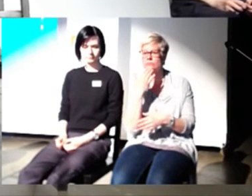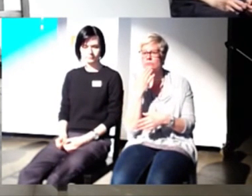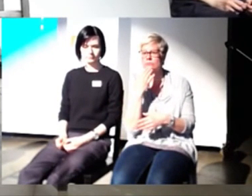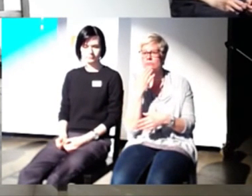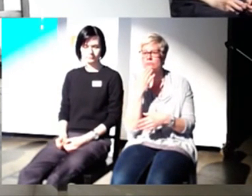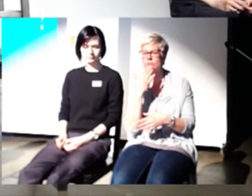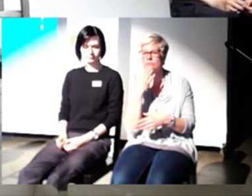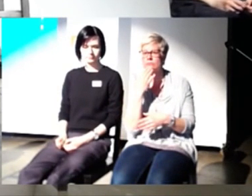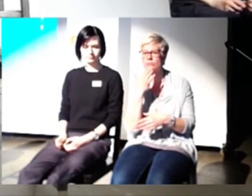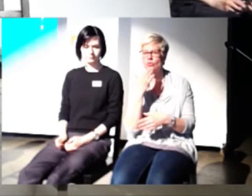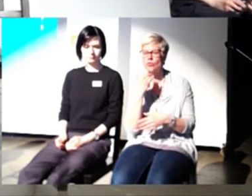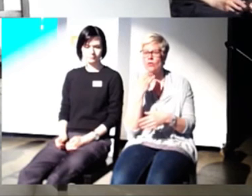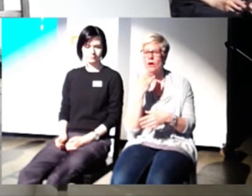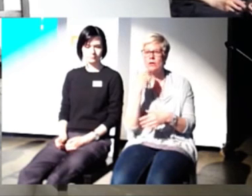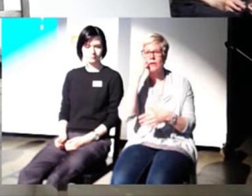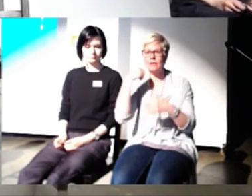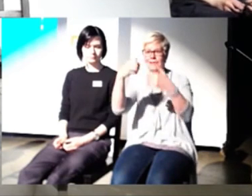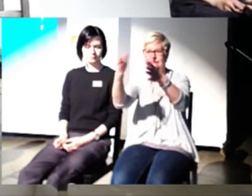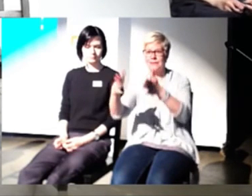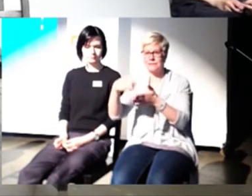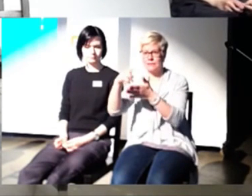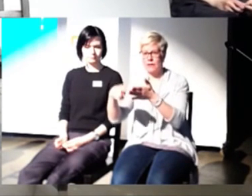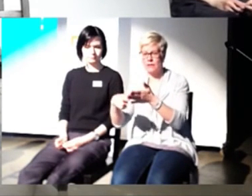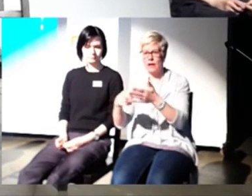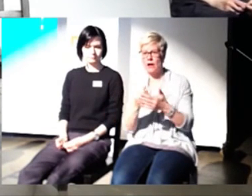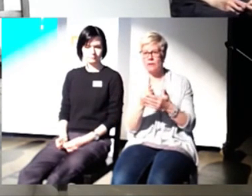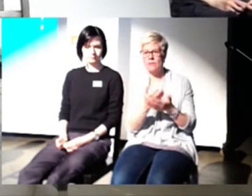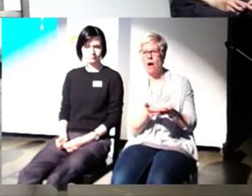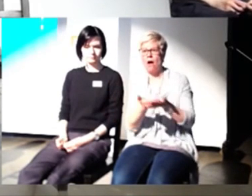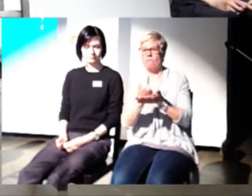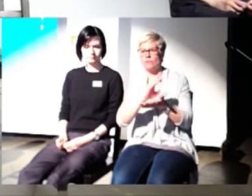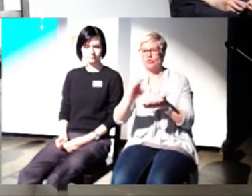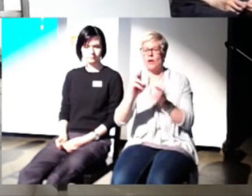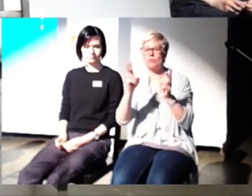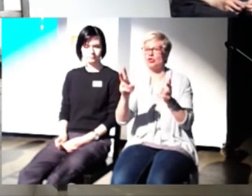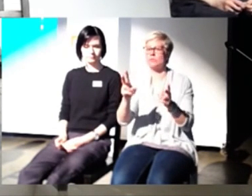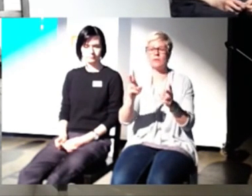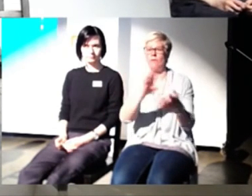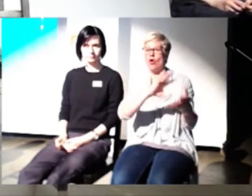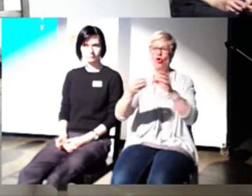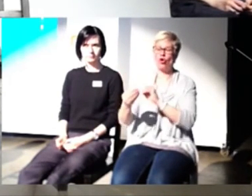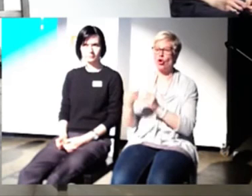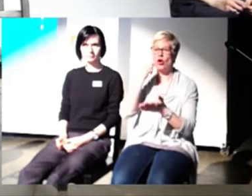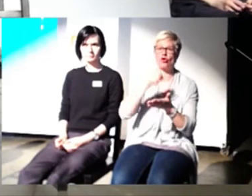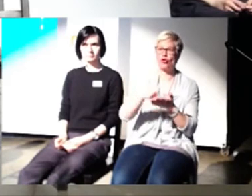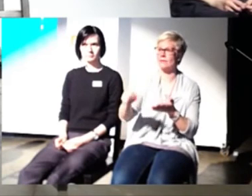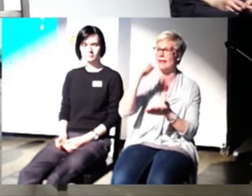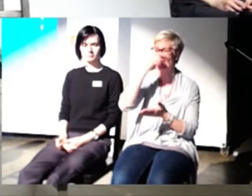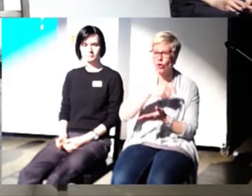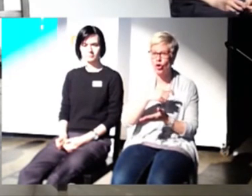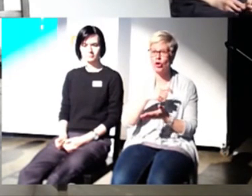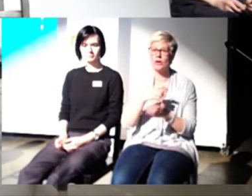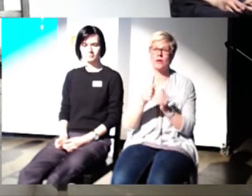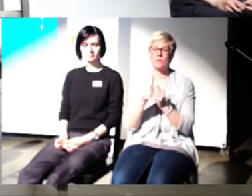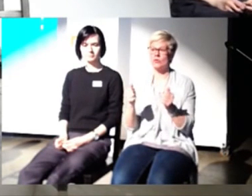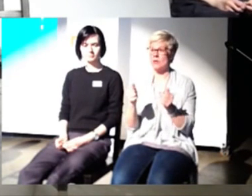resissä olevia taiteilijoita myös, mutta kyllä se sitten, ei se kokonaan voi korvata sitä taiteilijoita, mutta se voisi